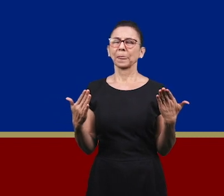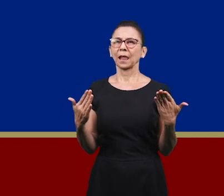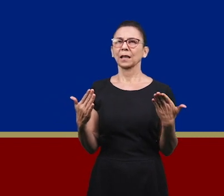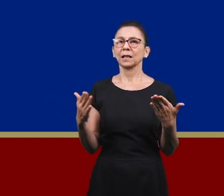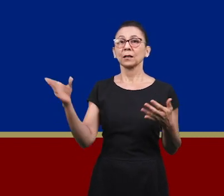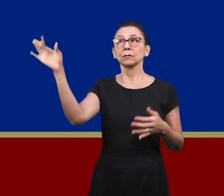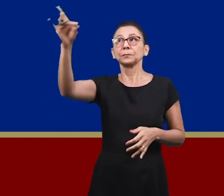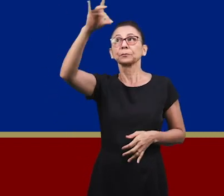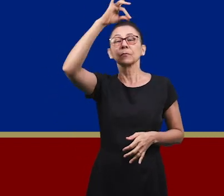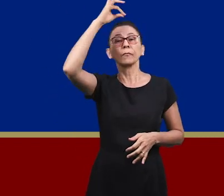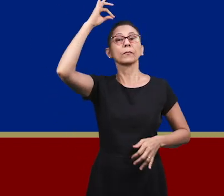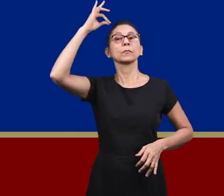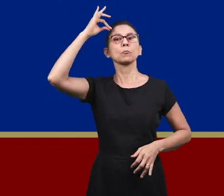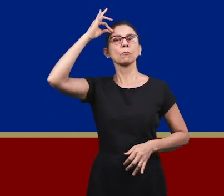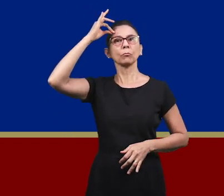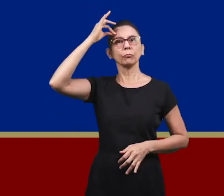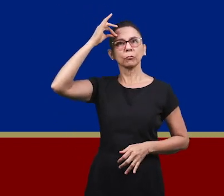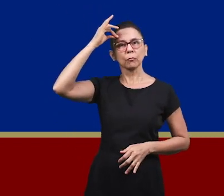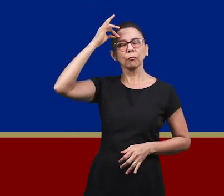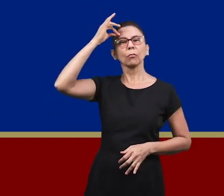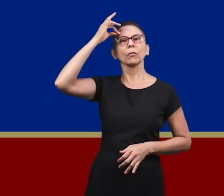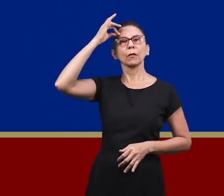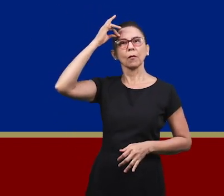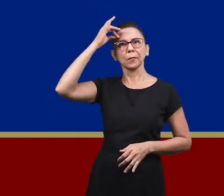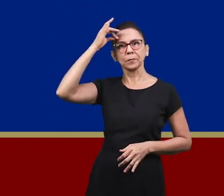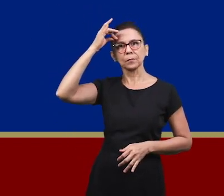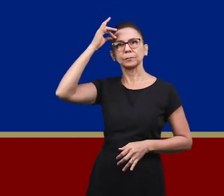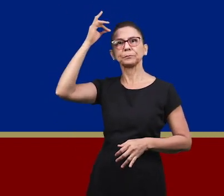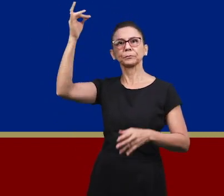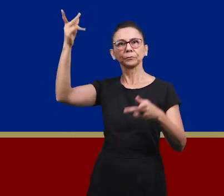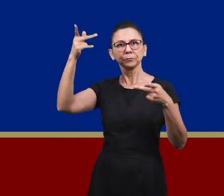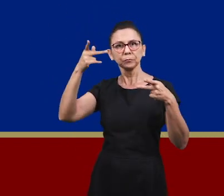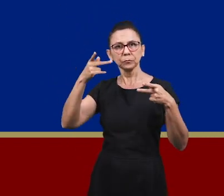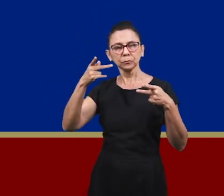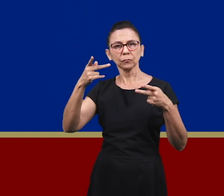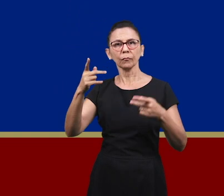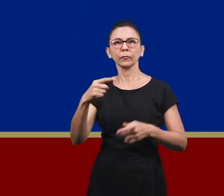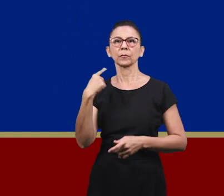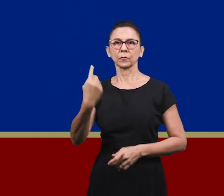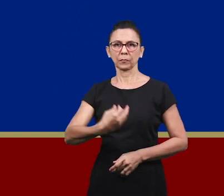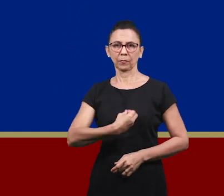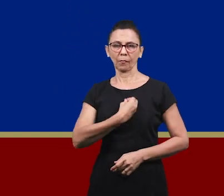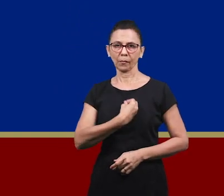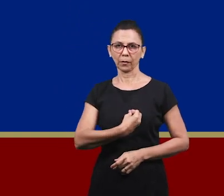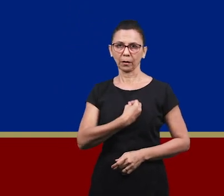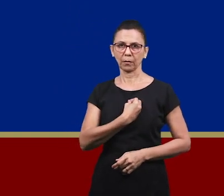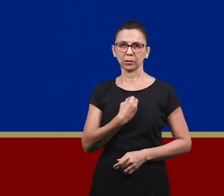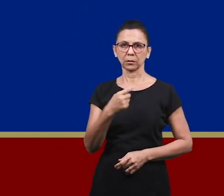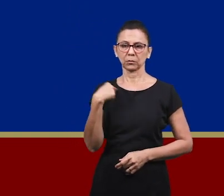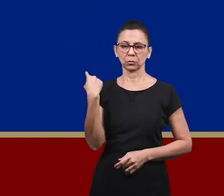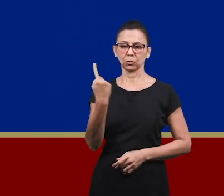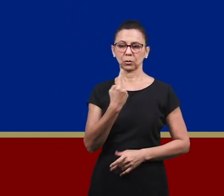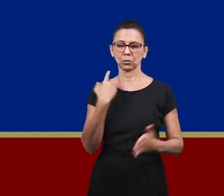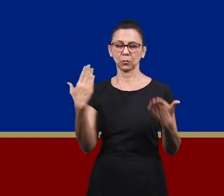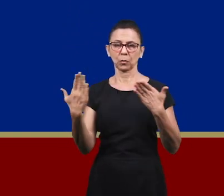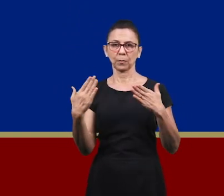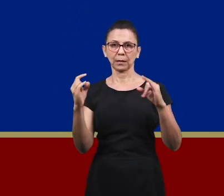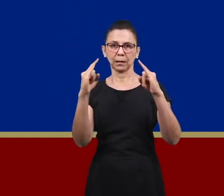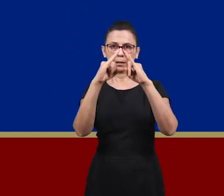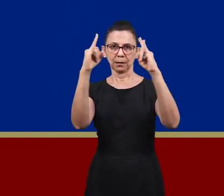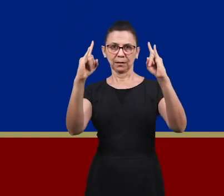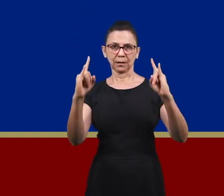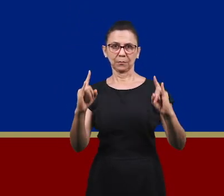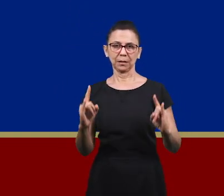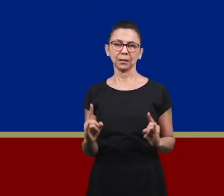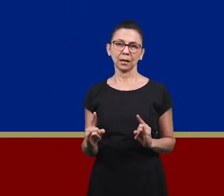le Saint-Esprit a établi dans nos vies comme tabernacle et temple,